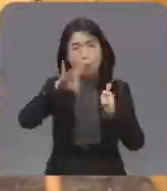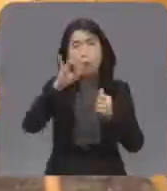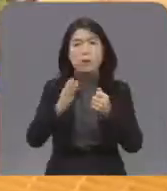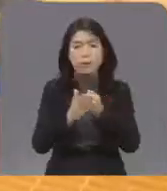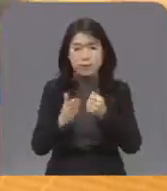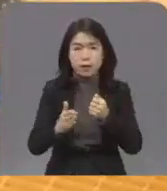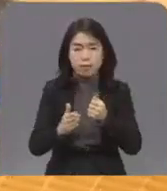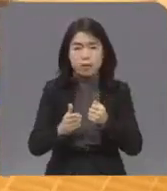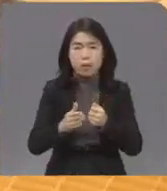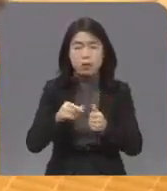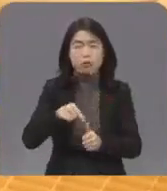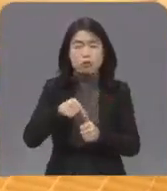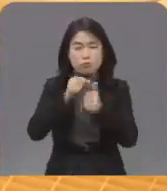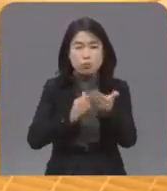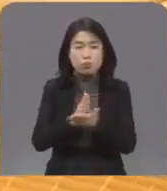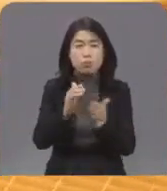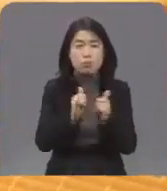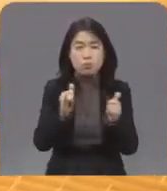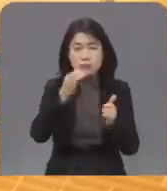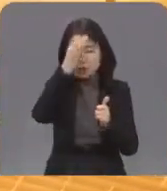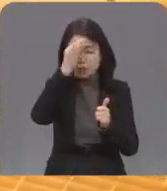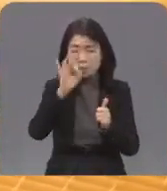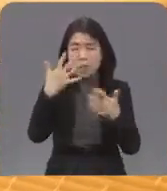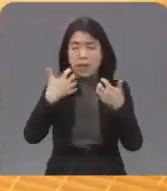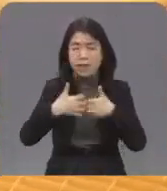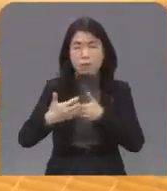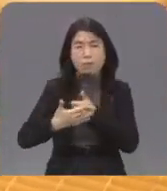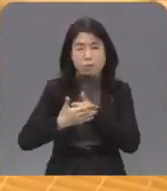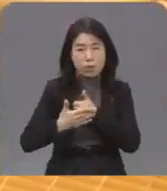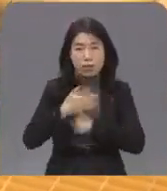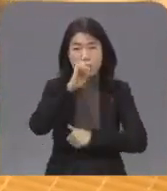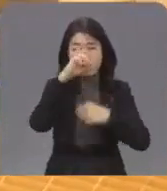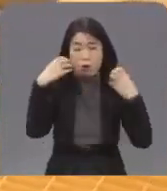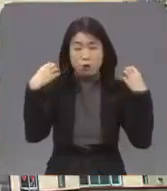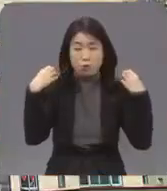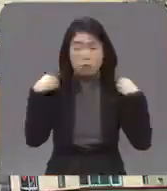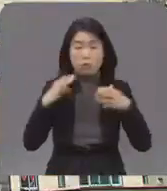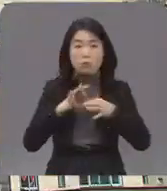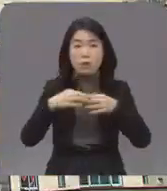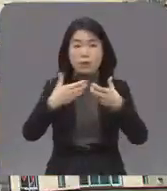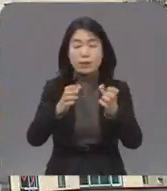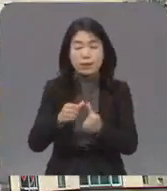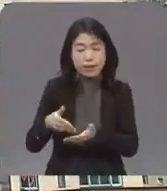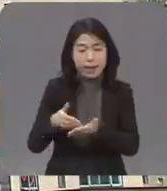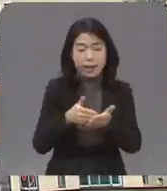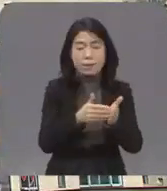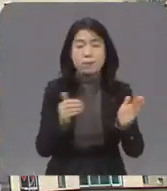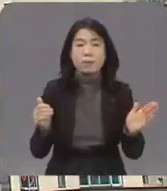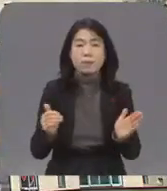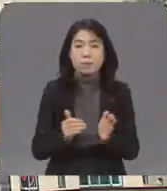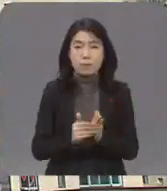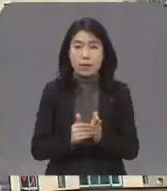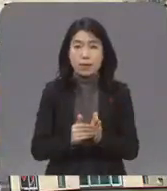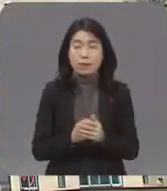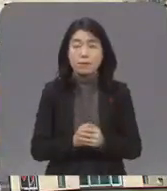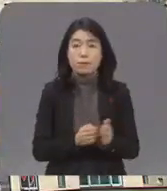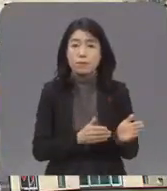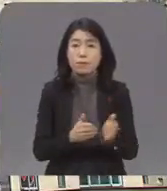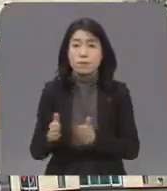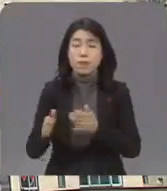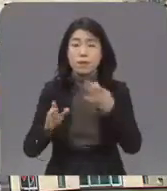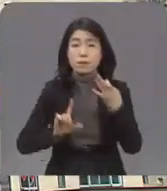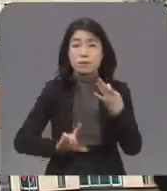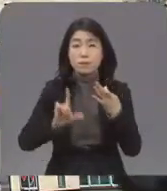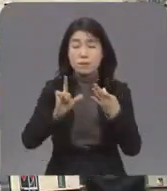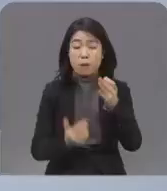만큼 구조 분야의 전문가와 최첨단 장비를 지원해달라고 중앙정부와 관계기관에 요청했습니다. 한편 지난